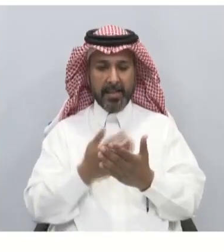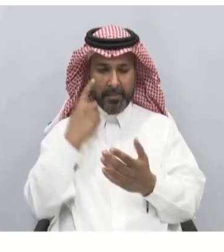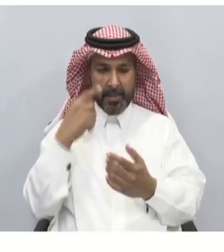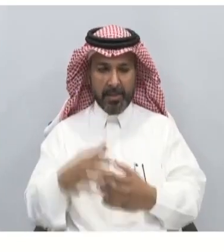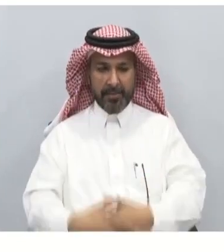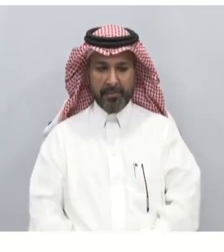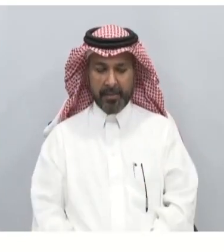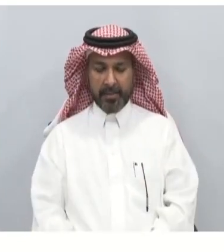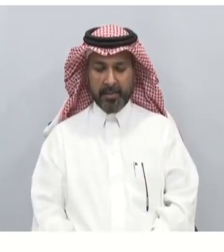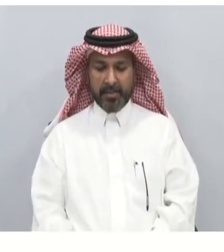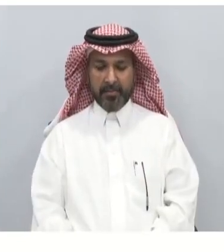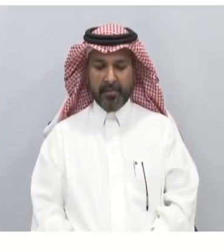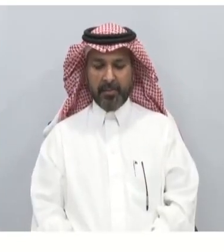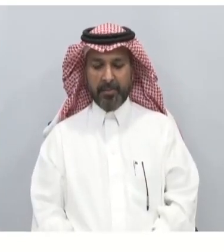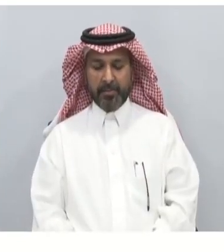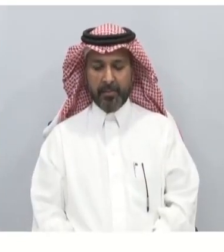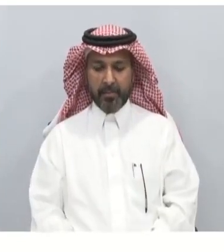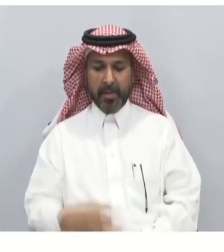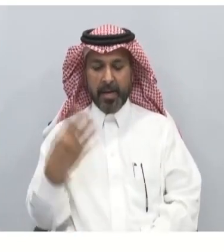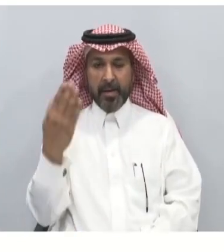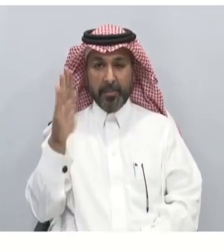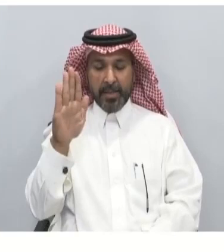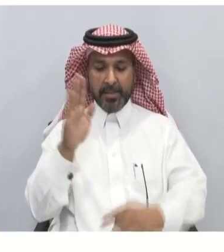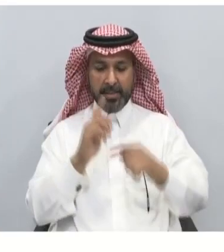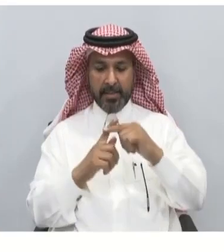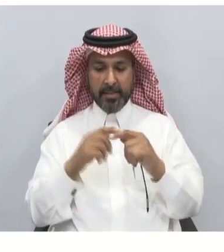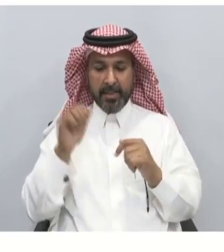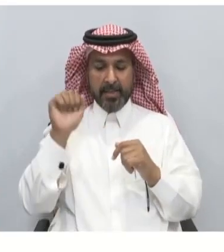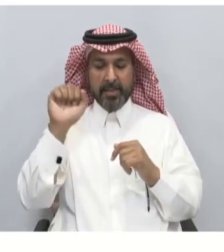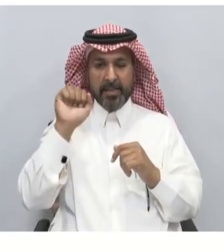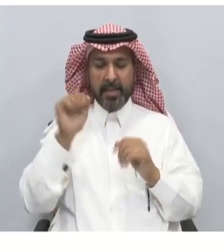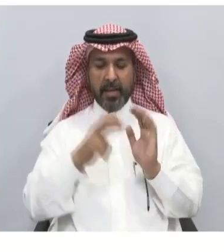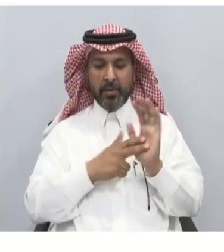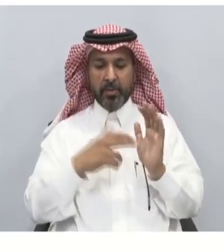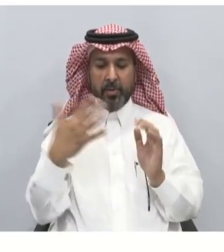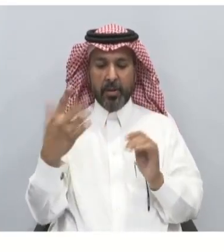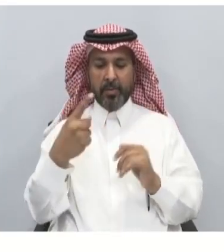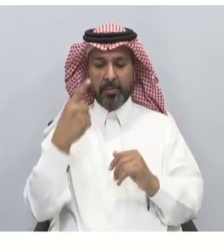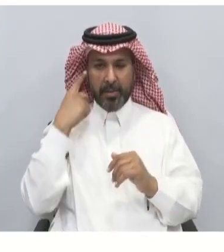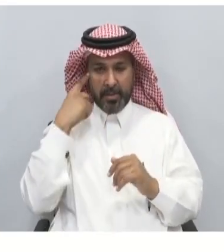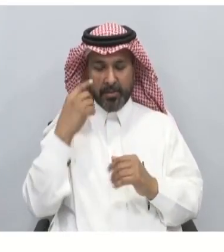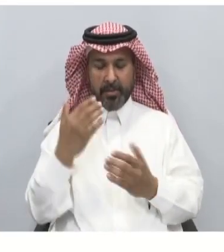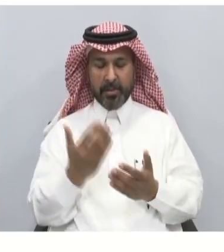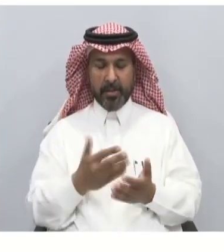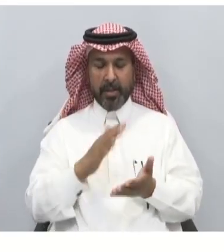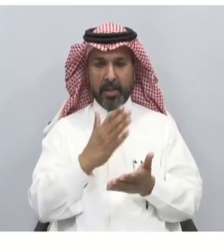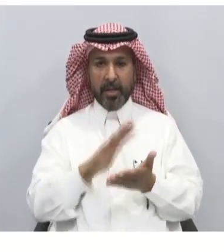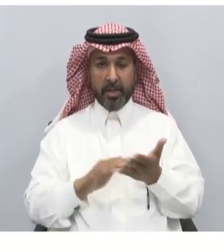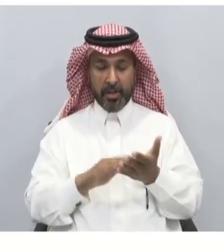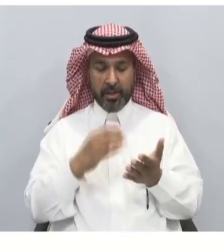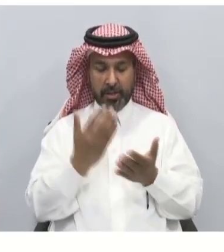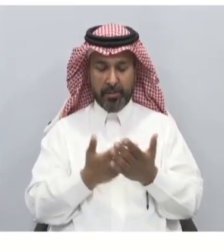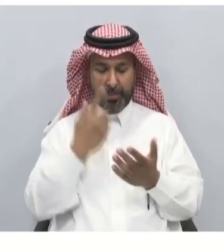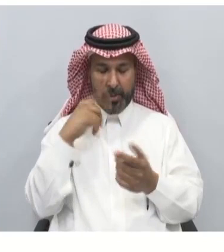ص تساوي 15 بيانيا لإيجاد عدد باقات أزهار القرنفل س وأزهار الأقحوان ص التي تحتوي